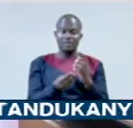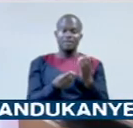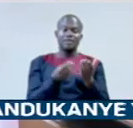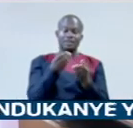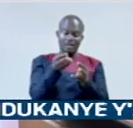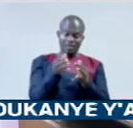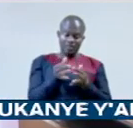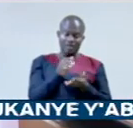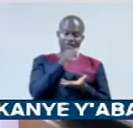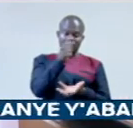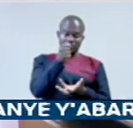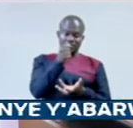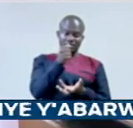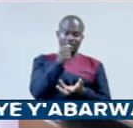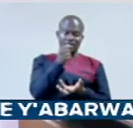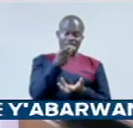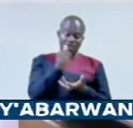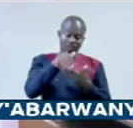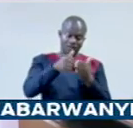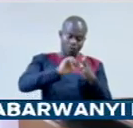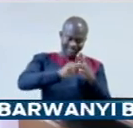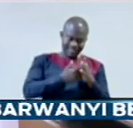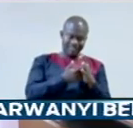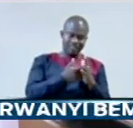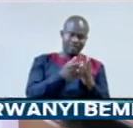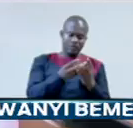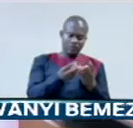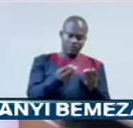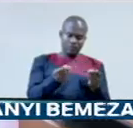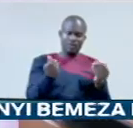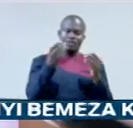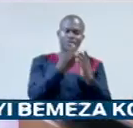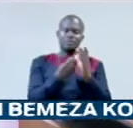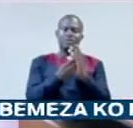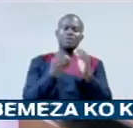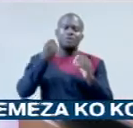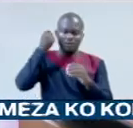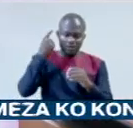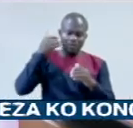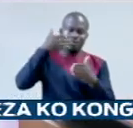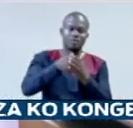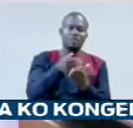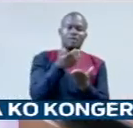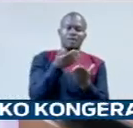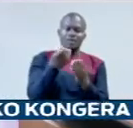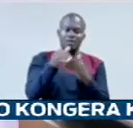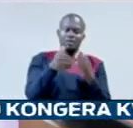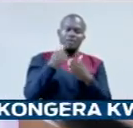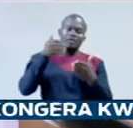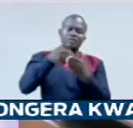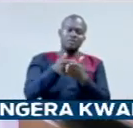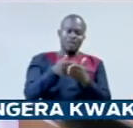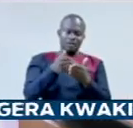yamari bwite nuko yamari washoye igenda imungwa n'ibihombo ubwo noneho imari bwite yawe kugeza